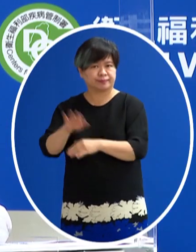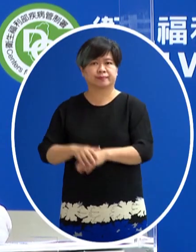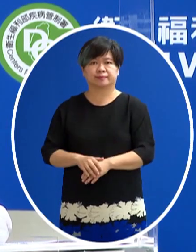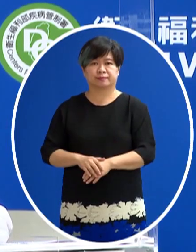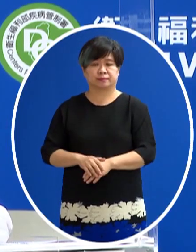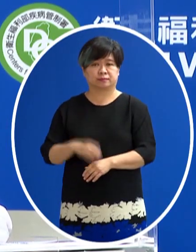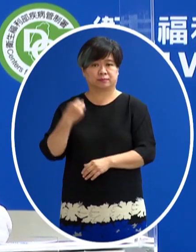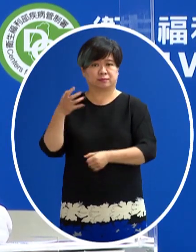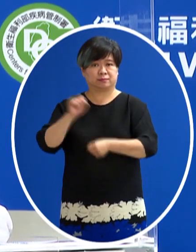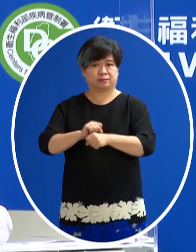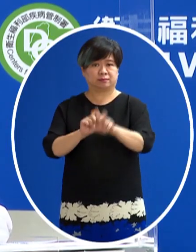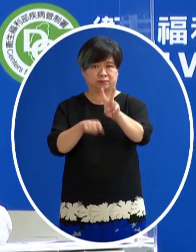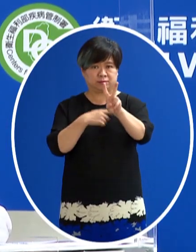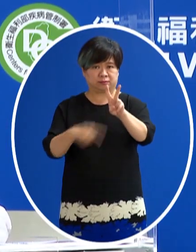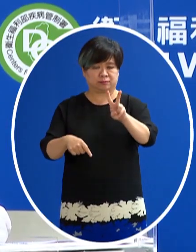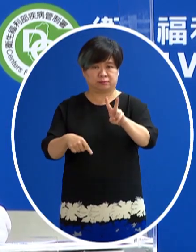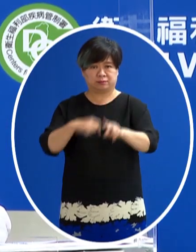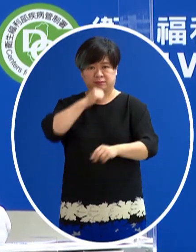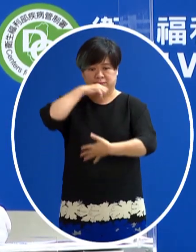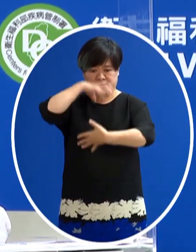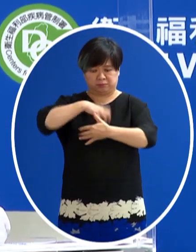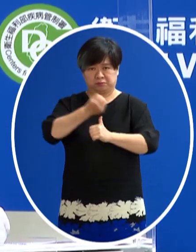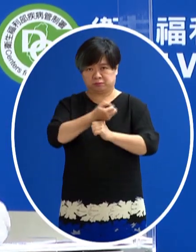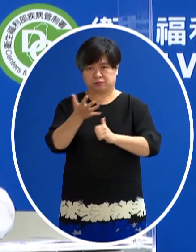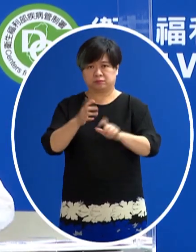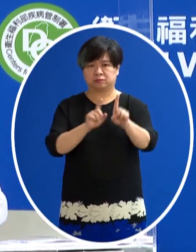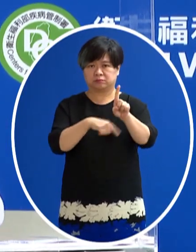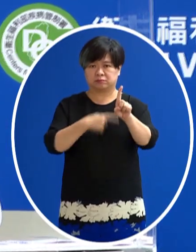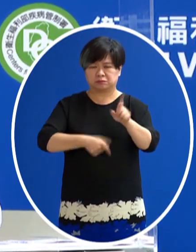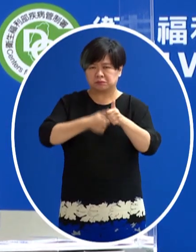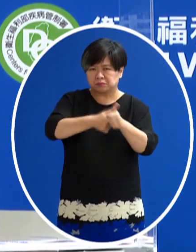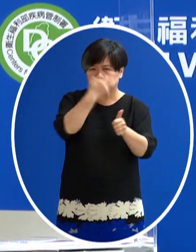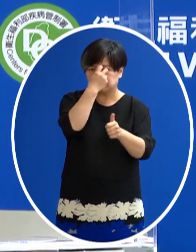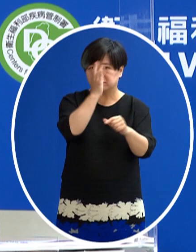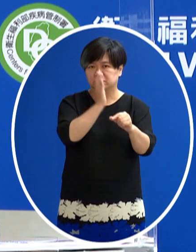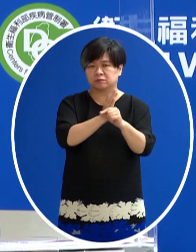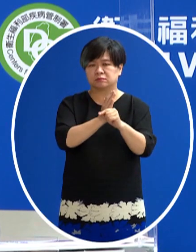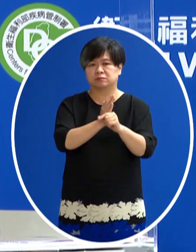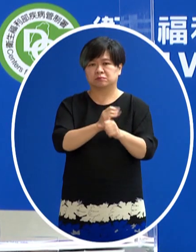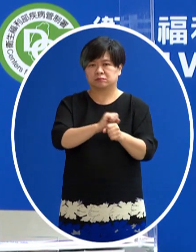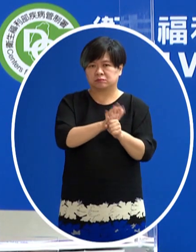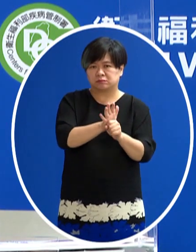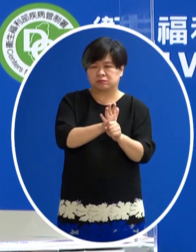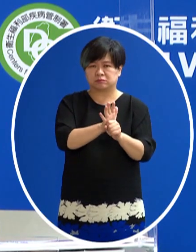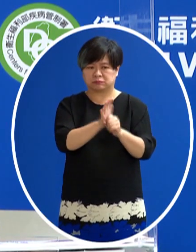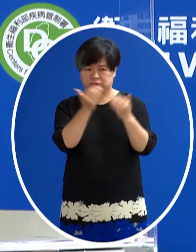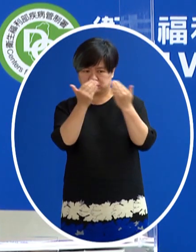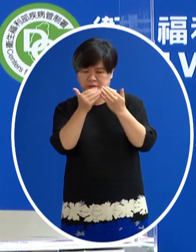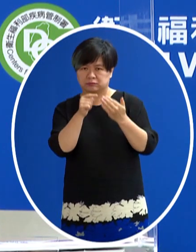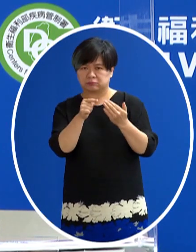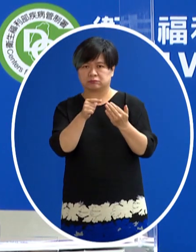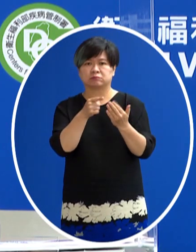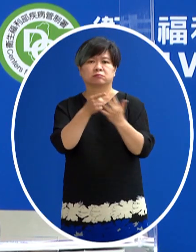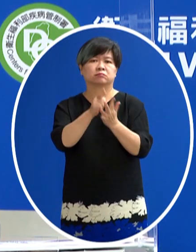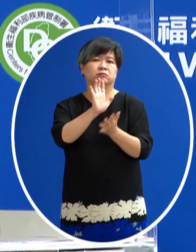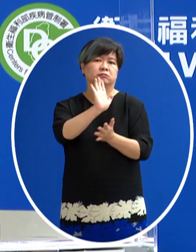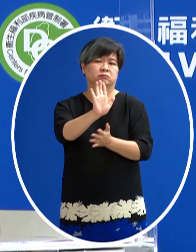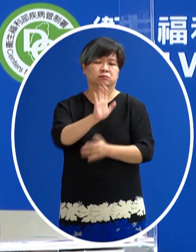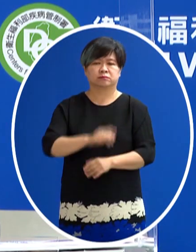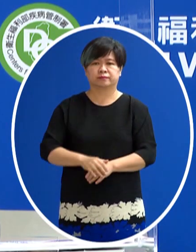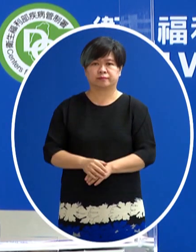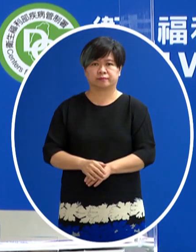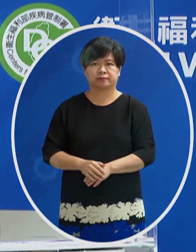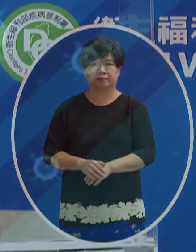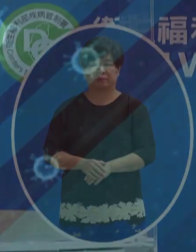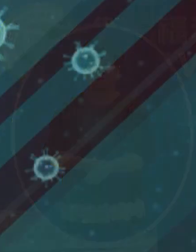新增两例本土的案例，那一例调查中的 COVID-19 的确定的病例。 一开口就带来坏